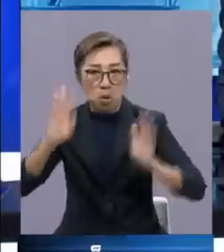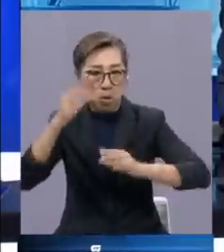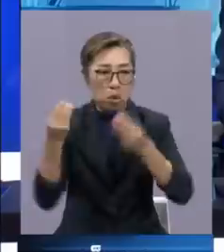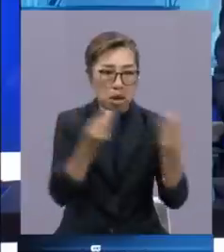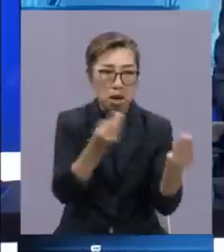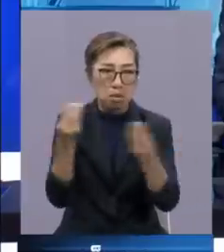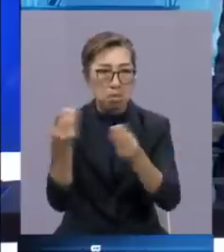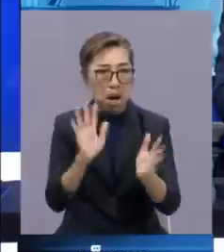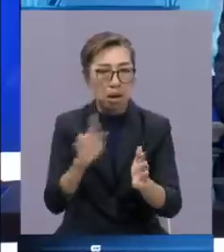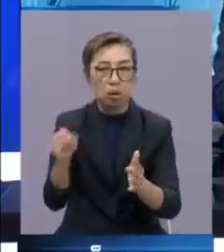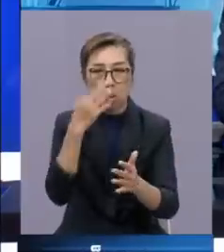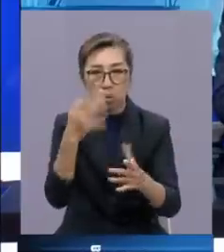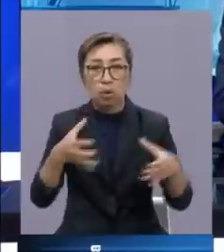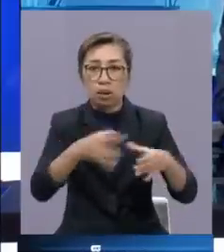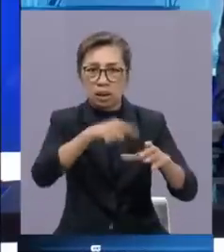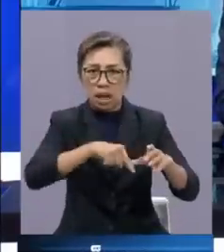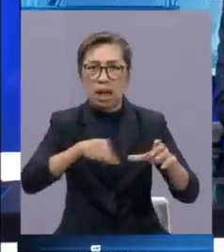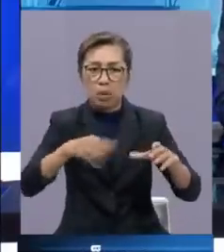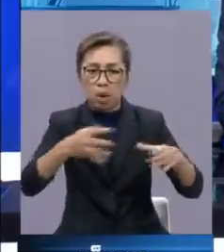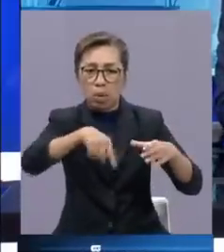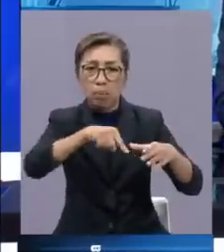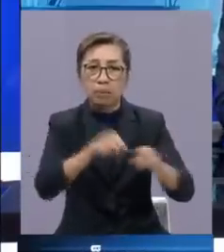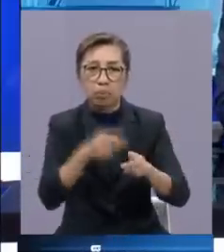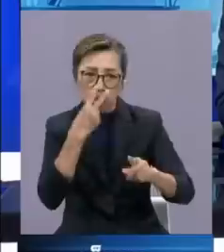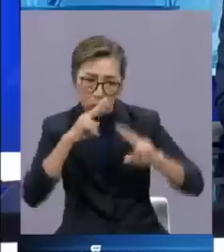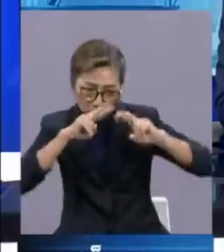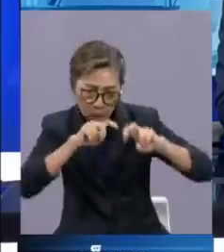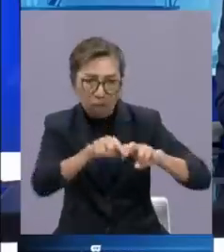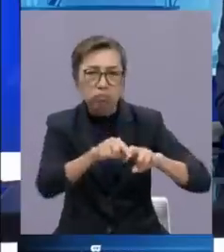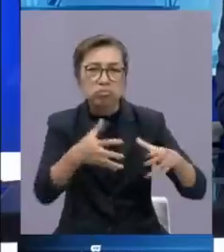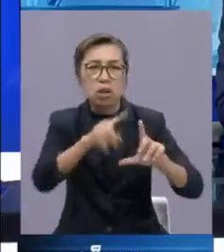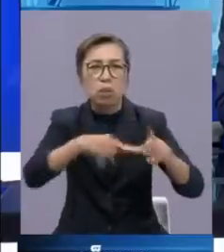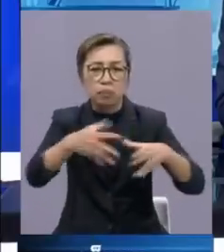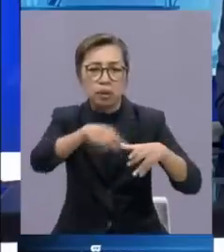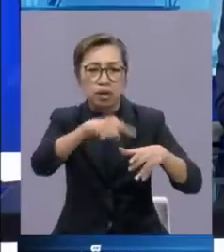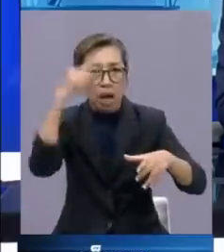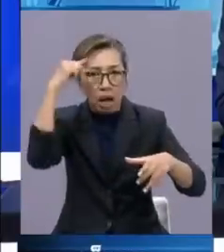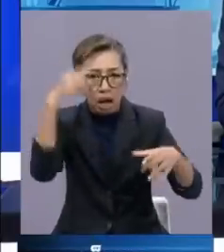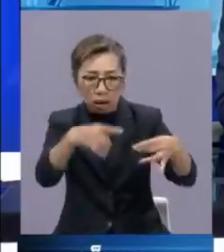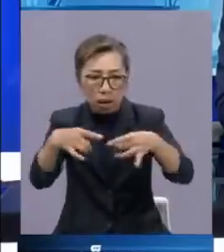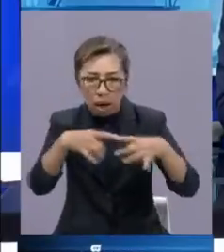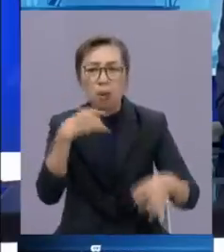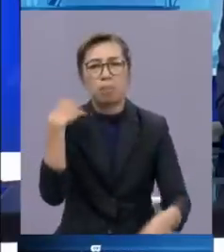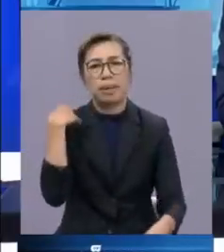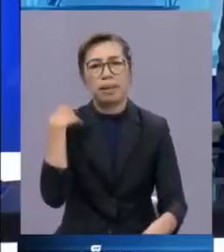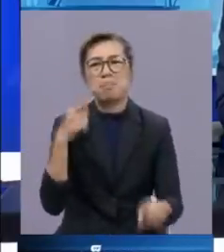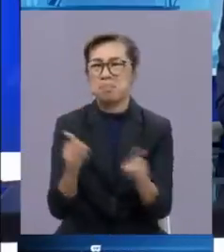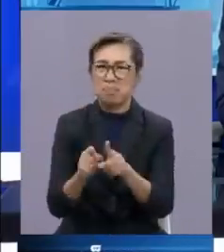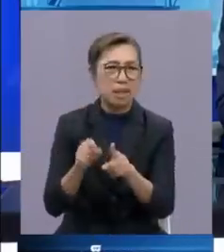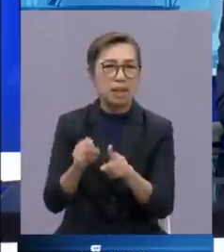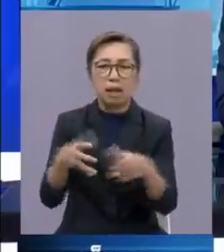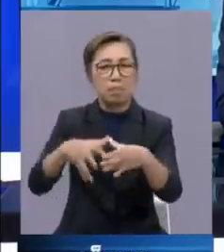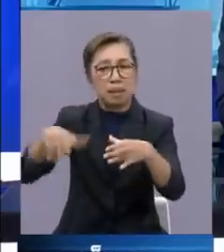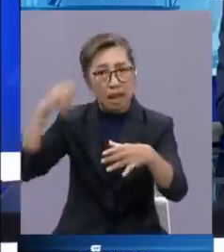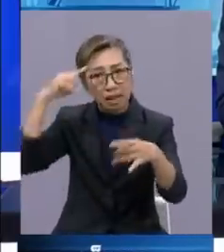เห็นภายในพรรคของทางก้าวไกลเองเหมือนกันที่พอไปดูลึกๆแล้วเนี่ยเขาก็ยังมีความคิดเห็นที่มันแตกต่างกันไม่ต่างจากในมุมของท